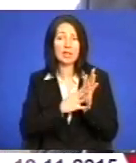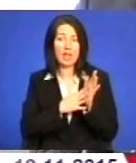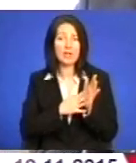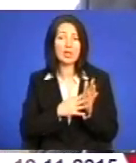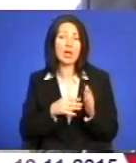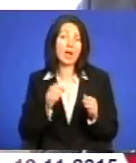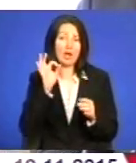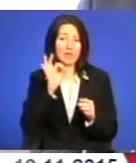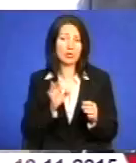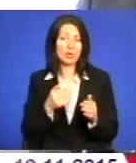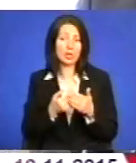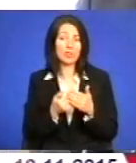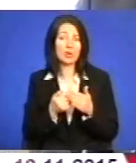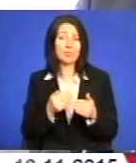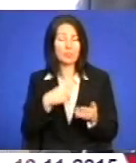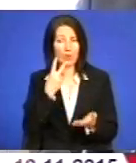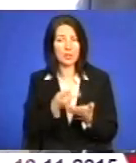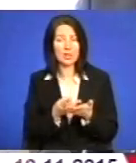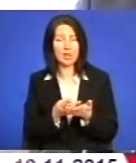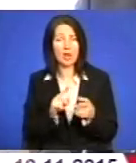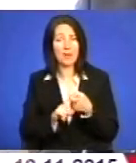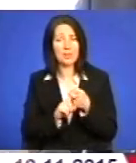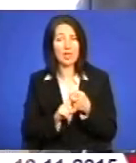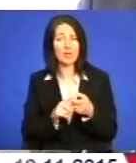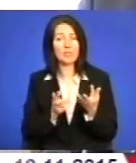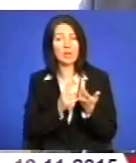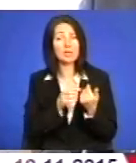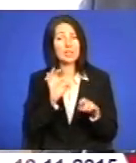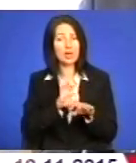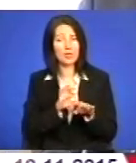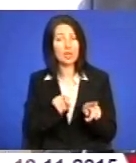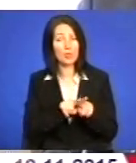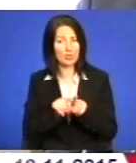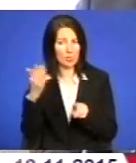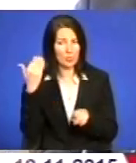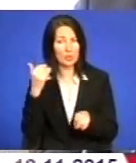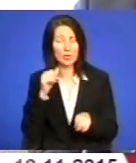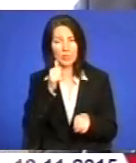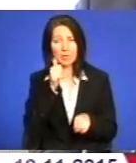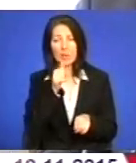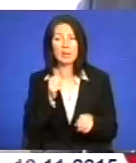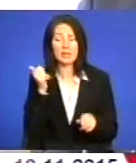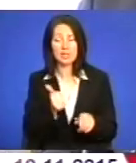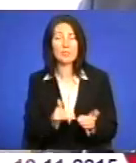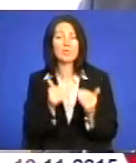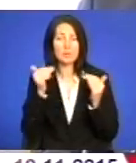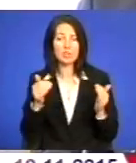порогового показника. Кількість захворілих у порівнянні з попереднім тижнем зросла на 5%.